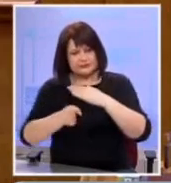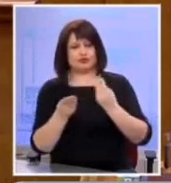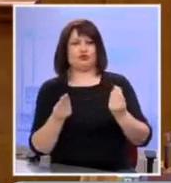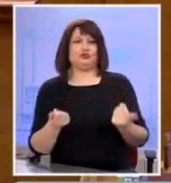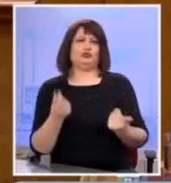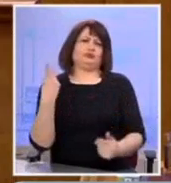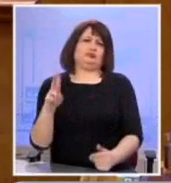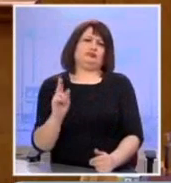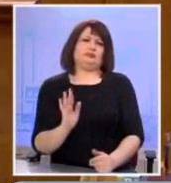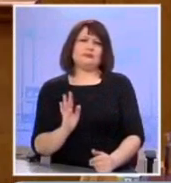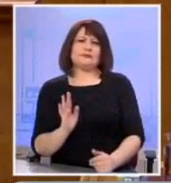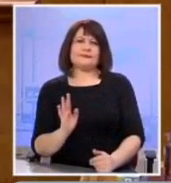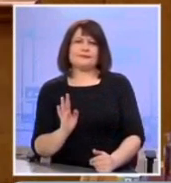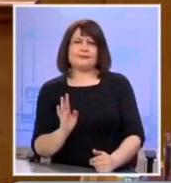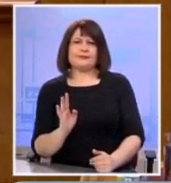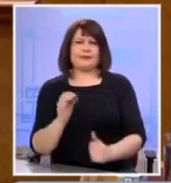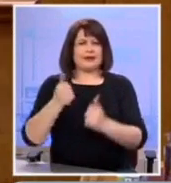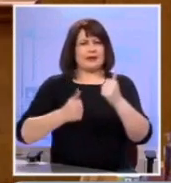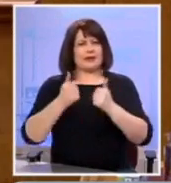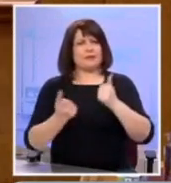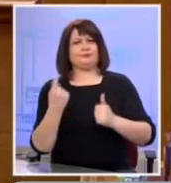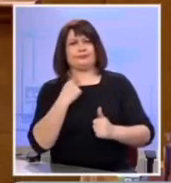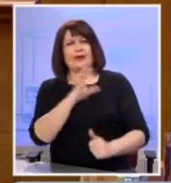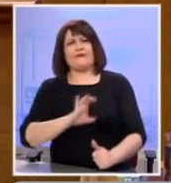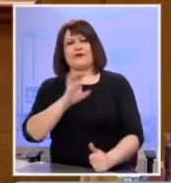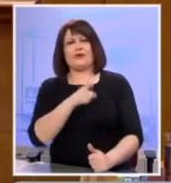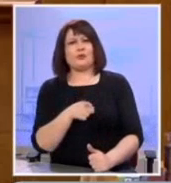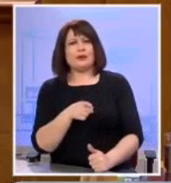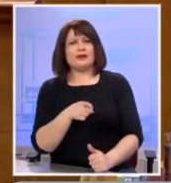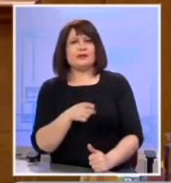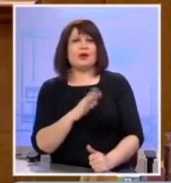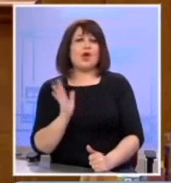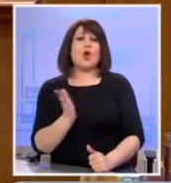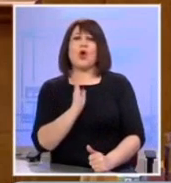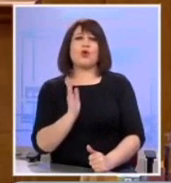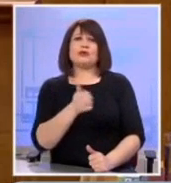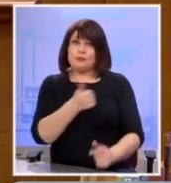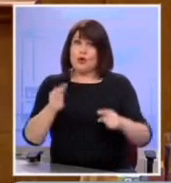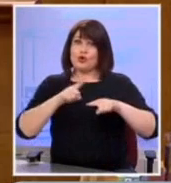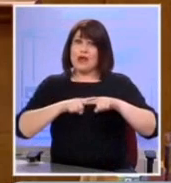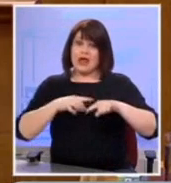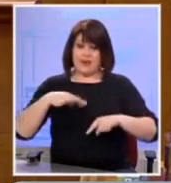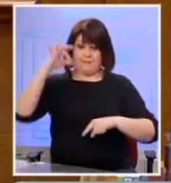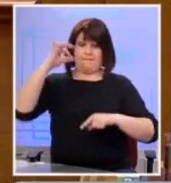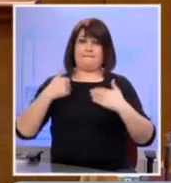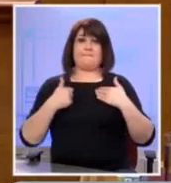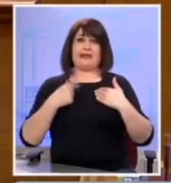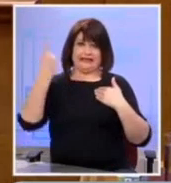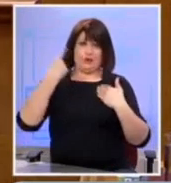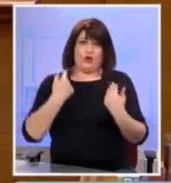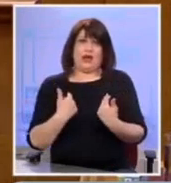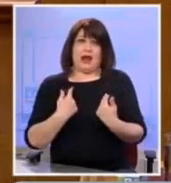που νομίζαν και έχασε σε ανταγωνιστικότητα η Ευρώπη, και από όπου έχει εξαιρεθεί μόνο η χώρα. Η χώρα